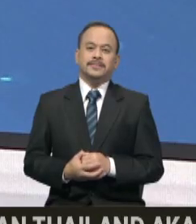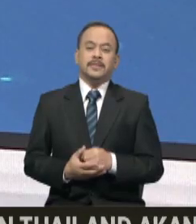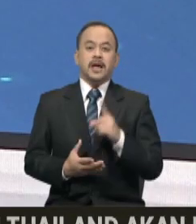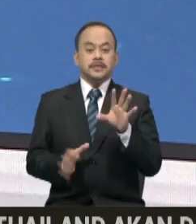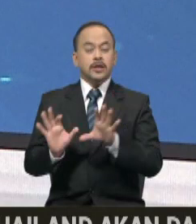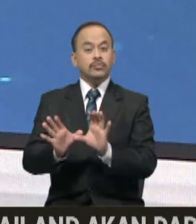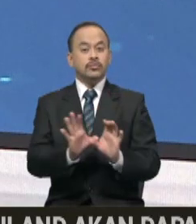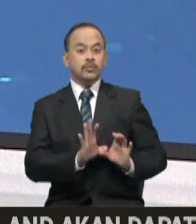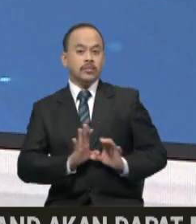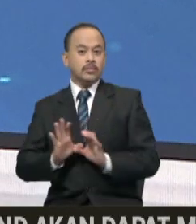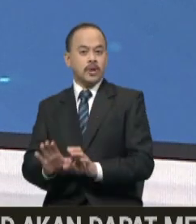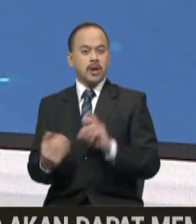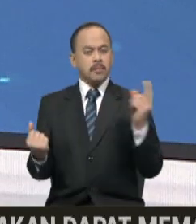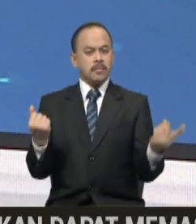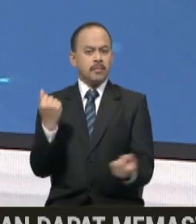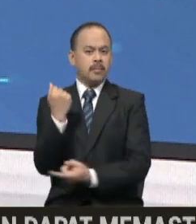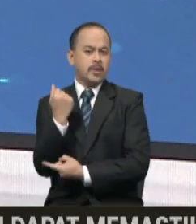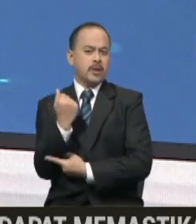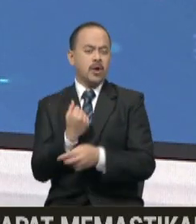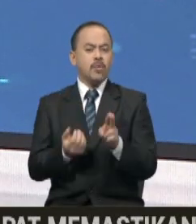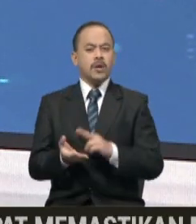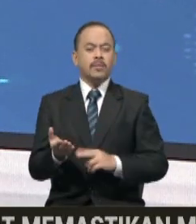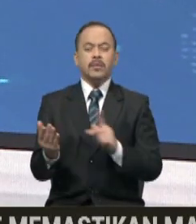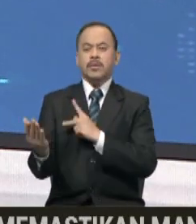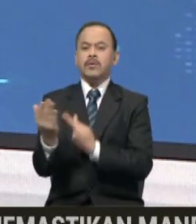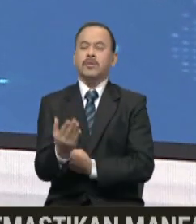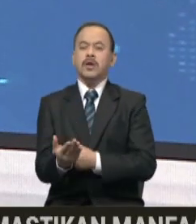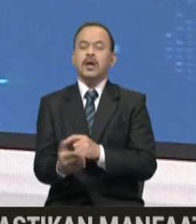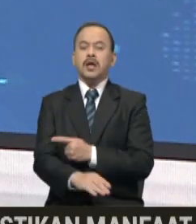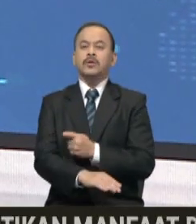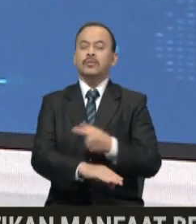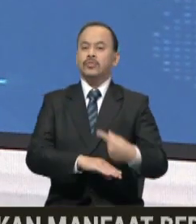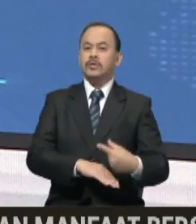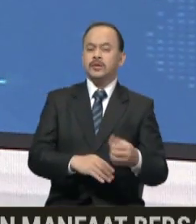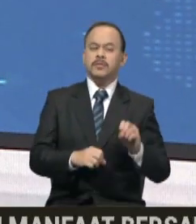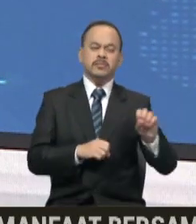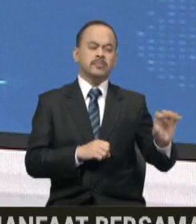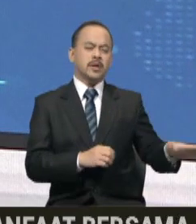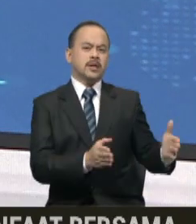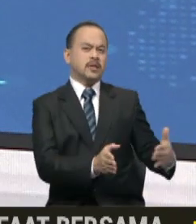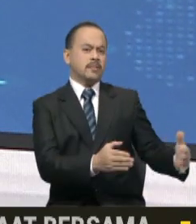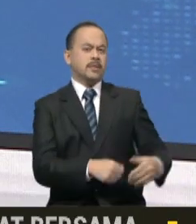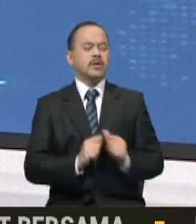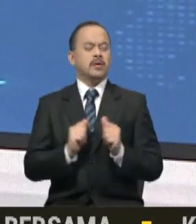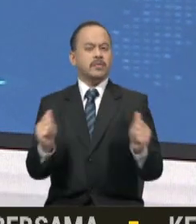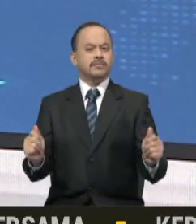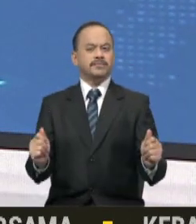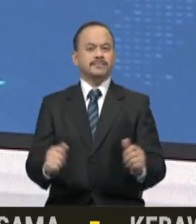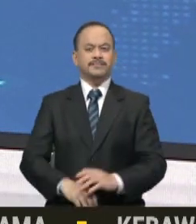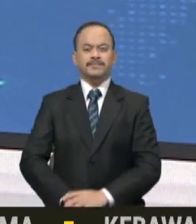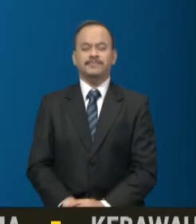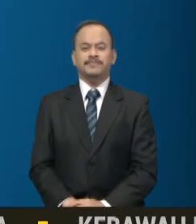Sebuah syarikat dikenakan kompaun oleh unit penguatkuasaan Jabatan Daerah Tutong kerana meninggalkan benda di tempat awam.